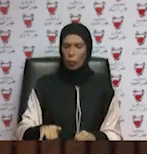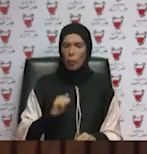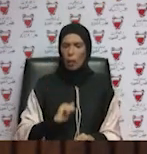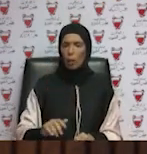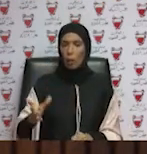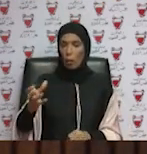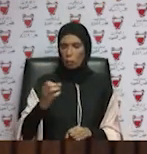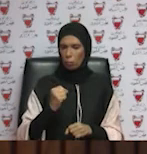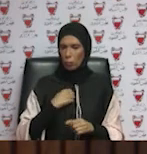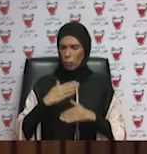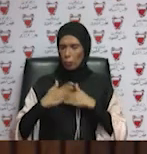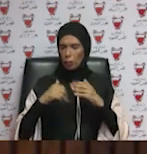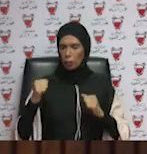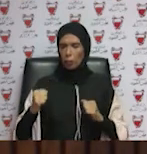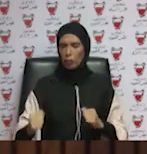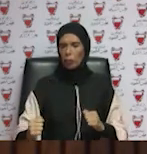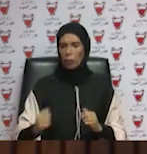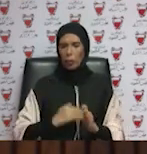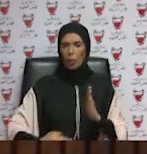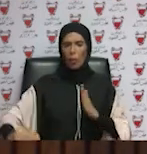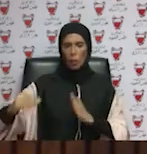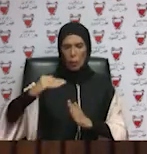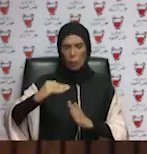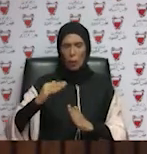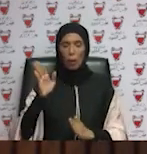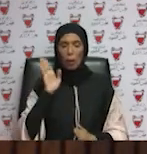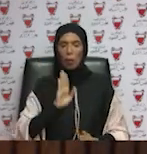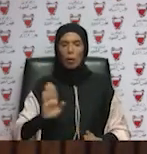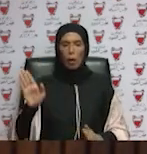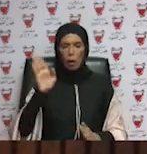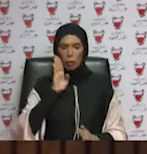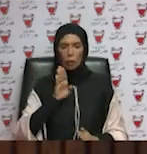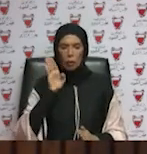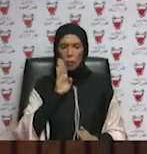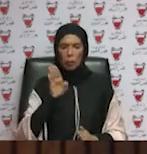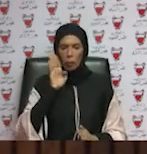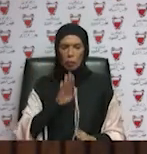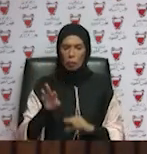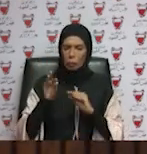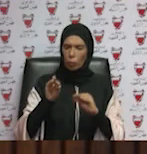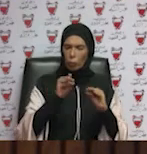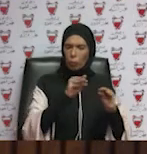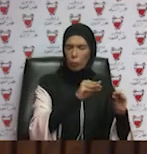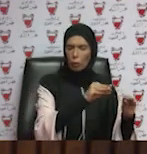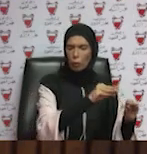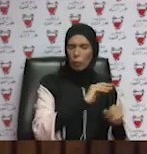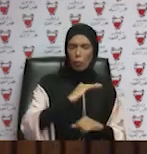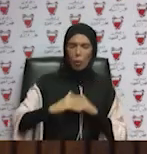المكتسبة وتوفير نوعية عالية من التدريب على المهارات التطبيقية